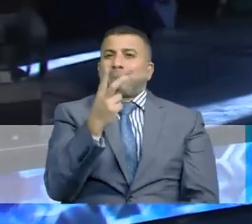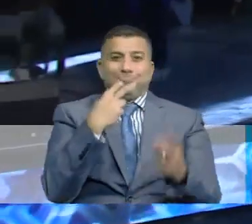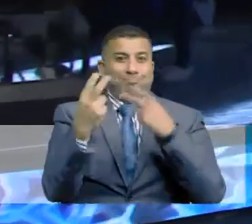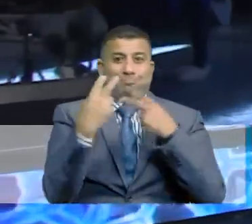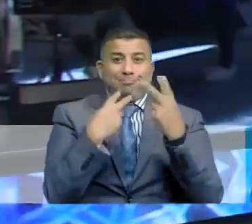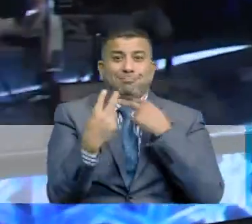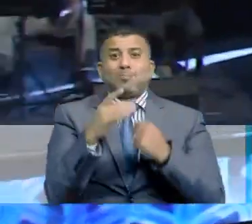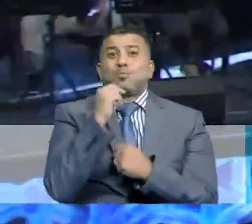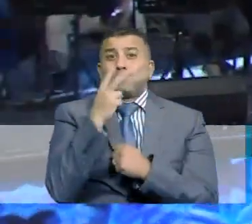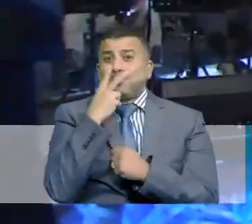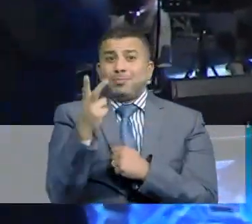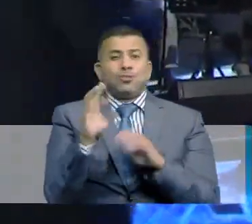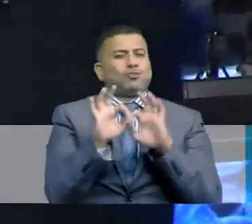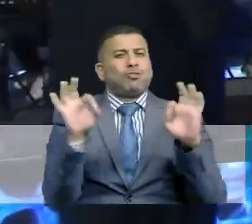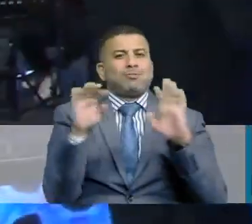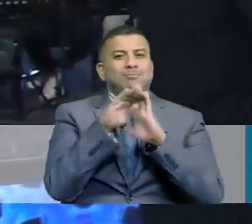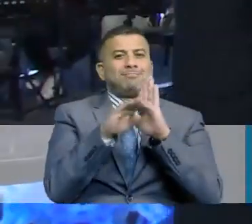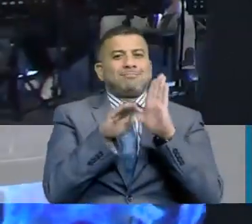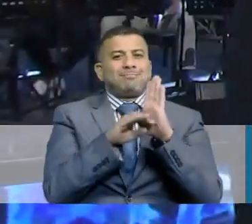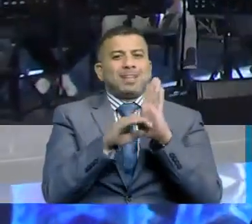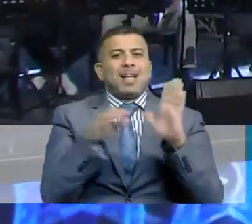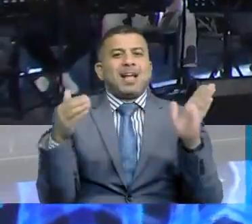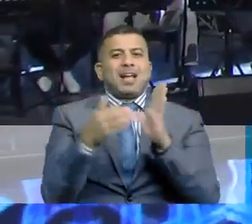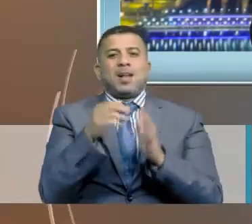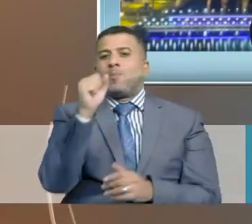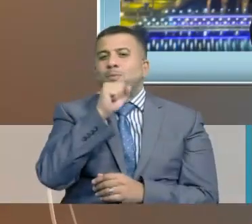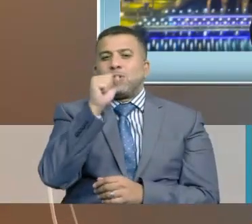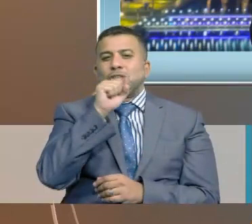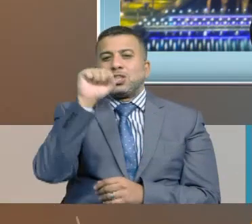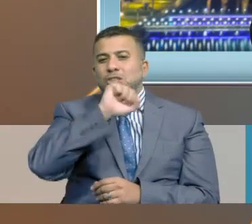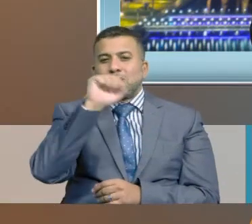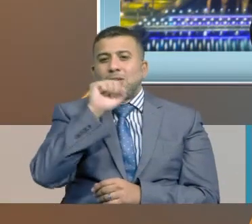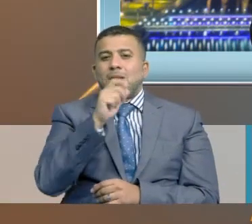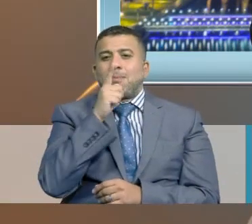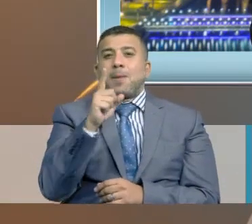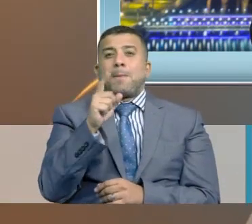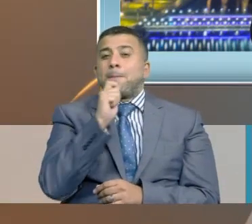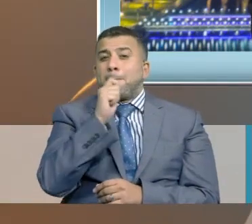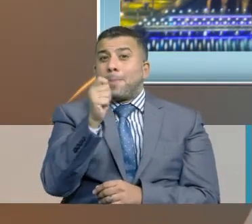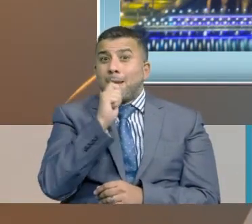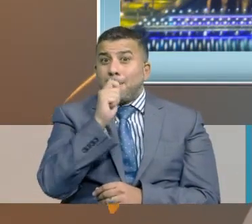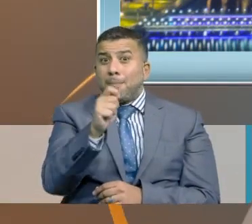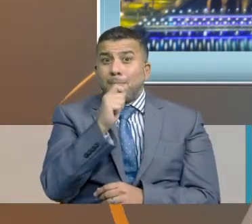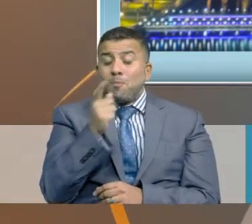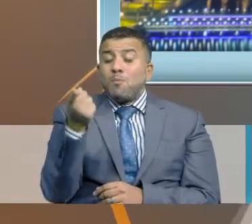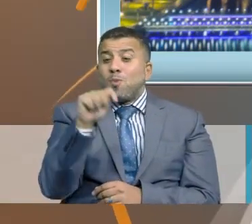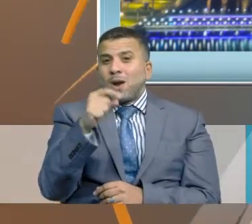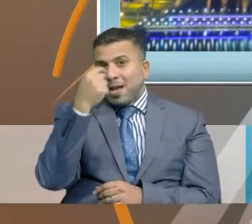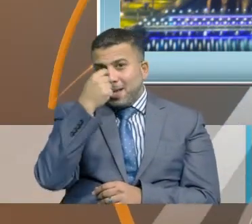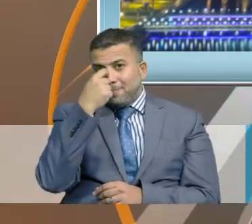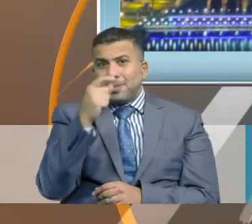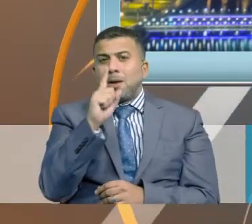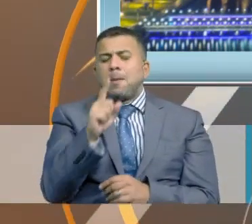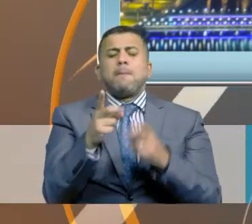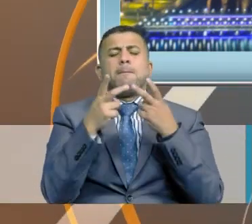كما تابعتم هذه هي الاستعدادات الأخيرة لمنشد الشارقة ولأولى سهرات البرنامج التي ستنطلق يوم غد، لتكون